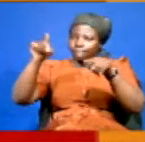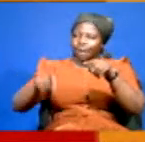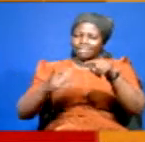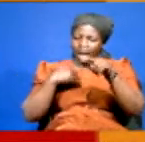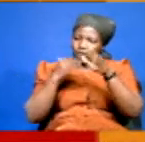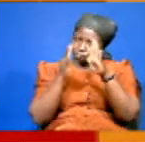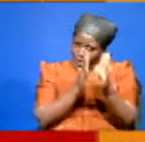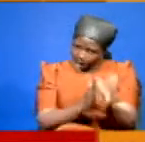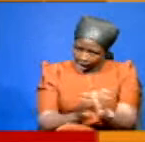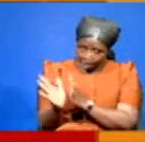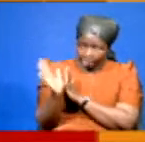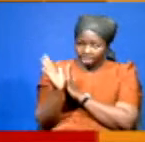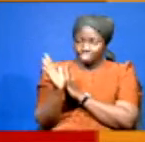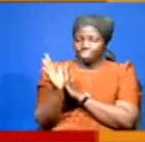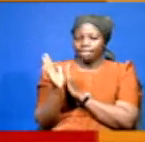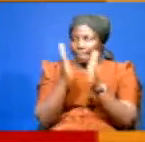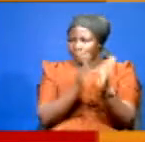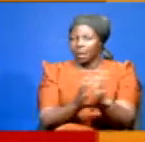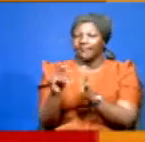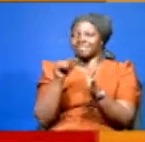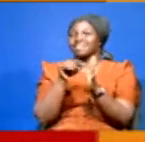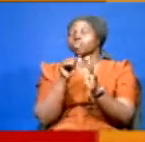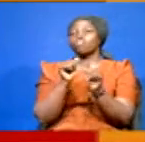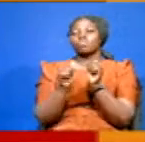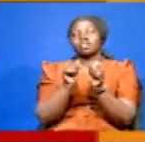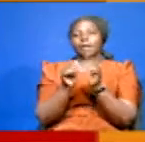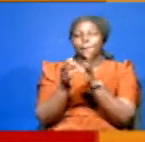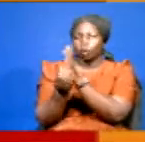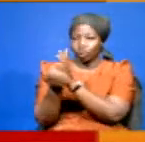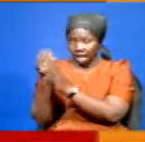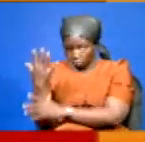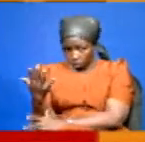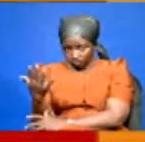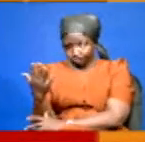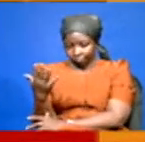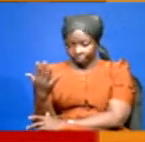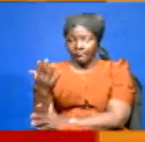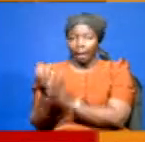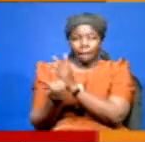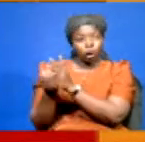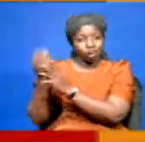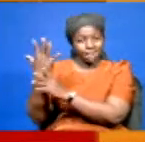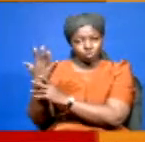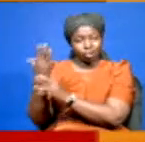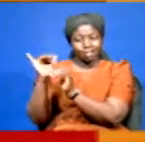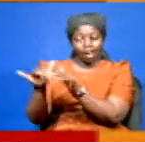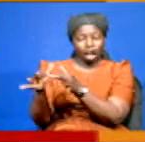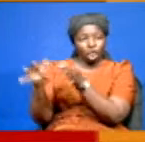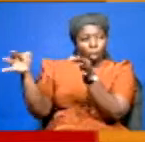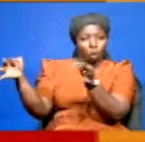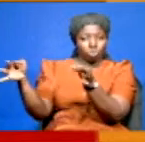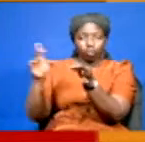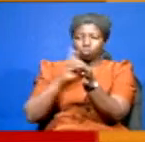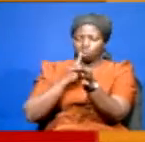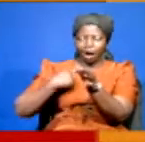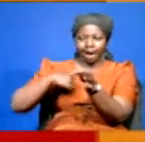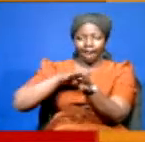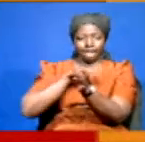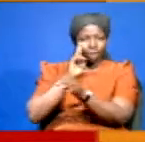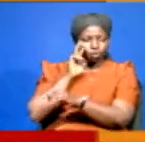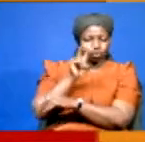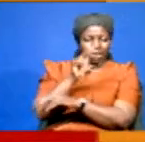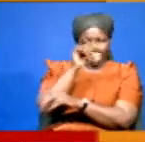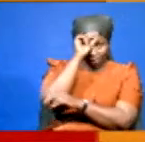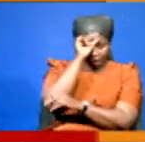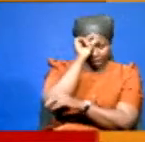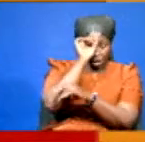kuzalisha. Na away from kuzalisha, kwa sababu ile ya kuzalisha ni kitu itachukua muda, sisi tumeangalia expenditure ya serikali, kuangalia kwamba